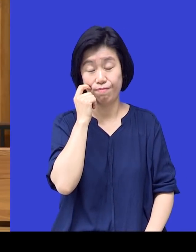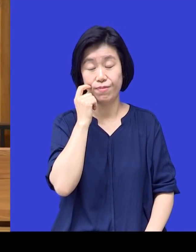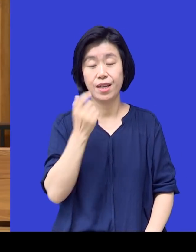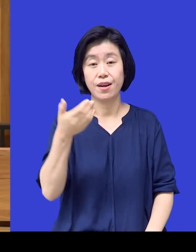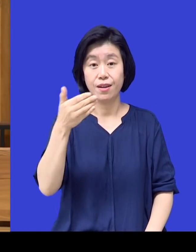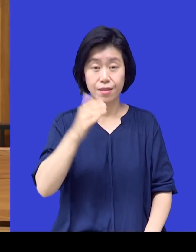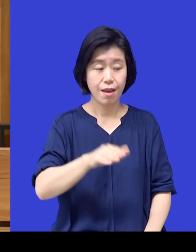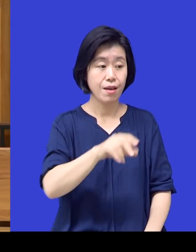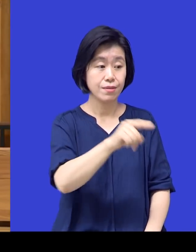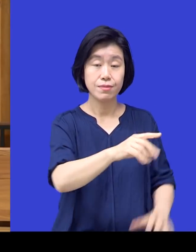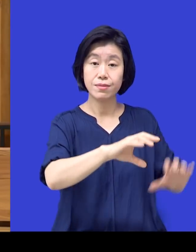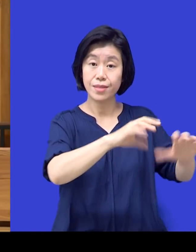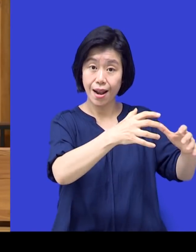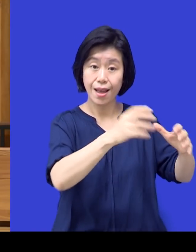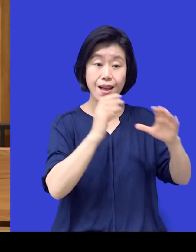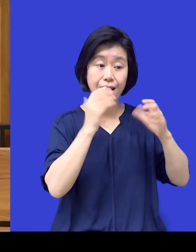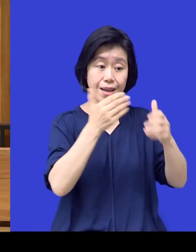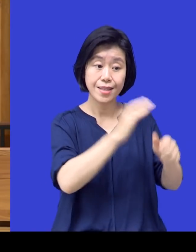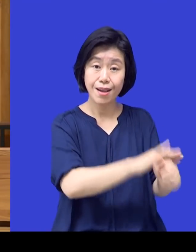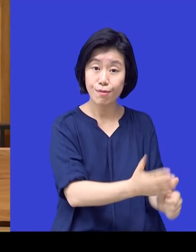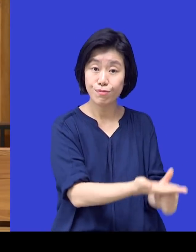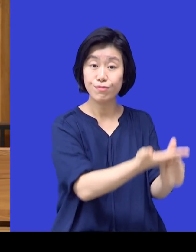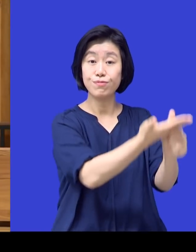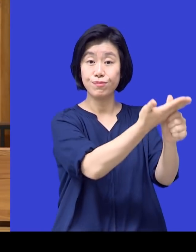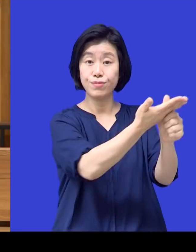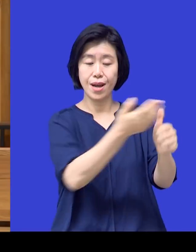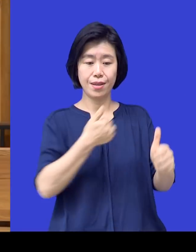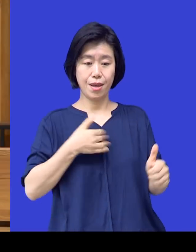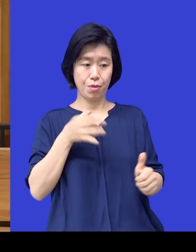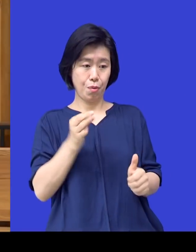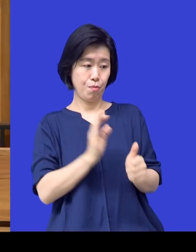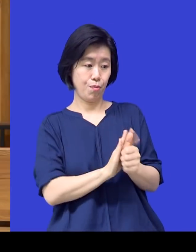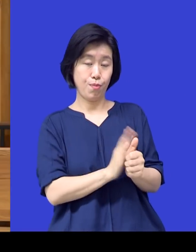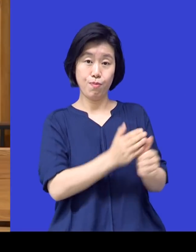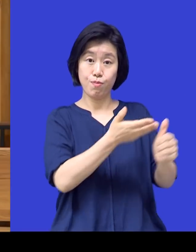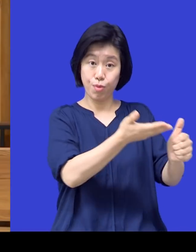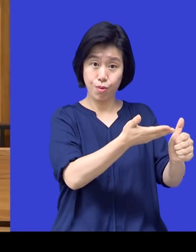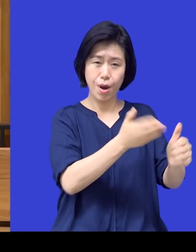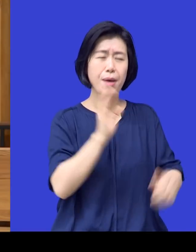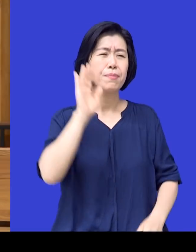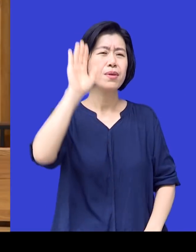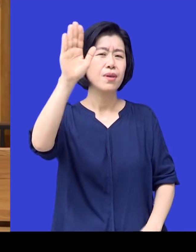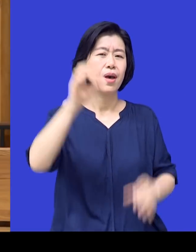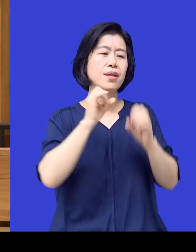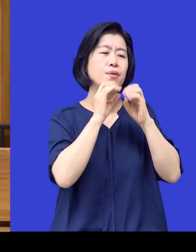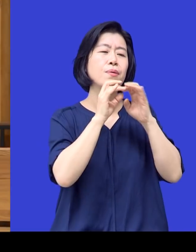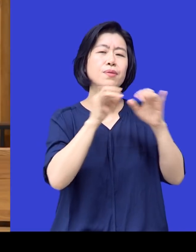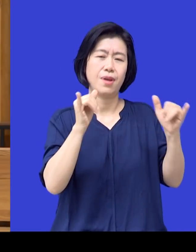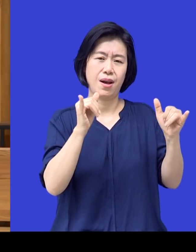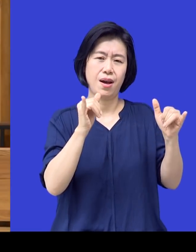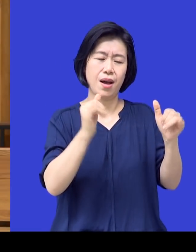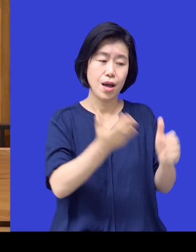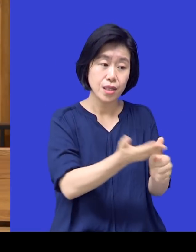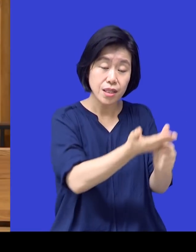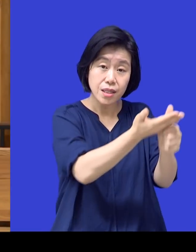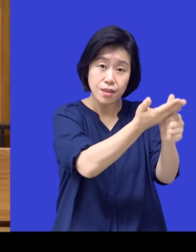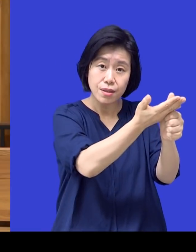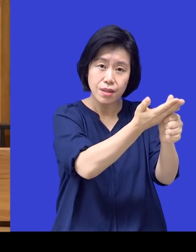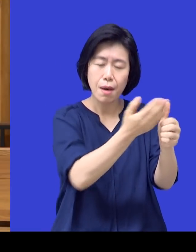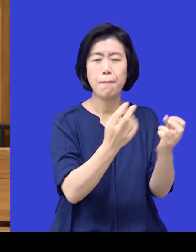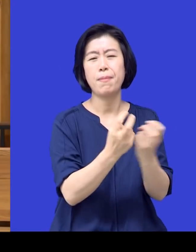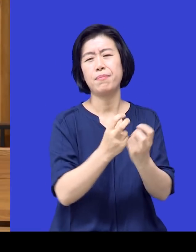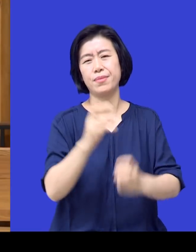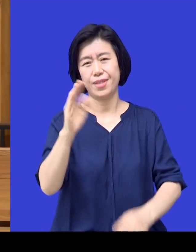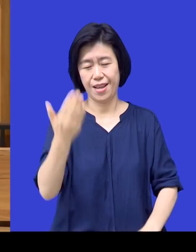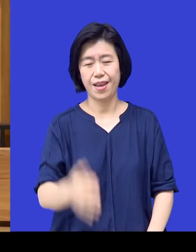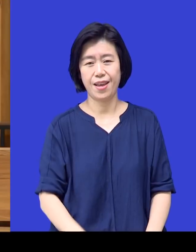생명이 미래의 선교사를 키우는 일이다. 내 작은 후원이 미래의 선교사를 키우는 일, 그 아이에게 공부를 가르치고 의료택을 줘서 그